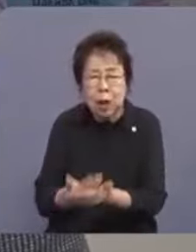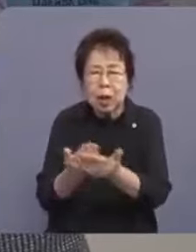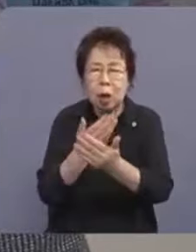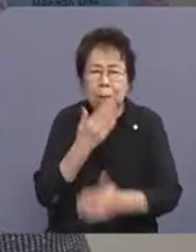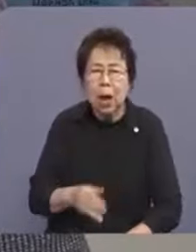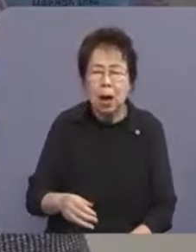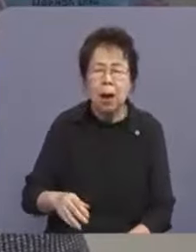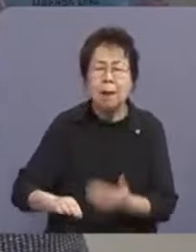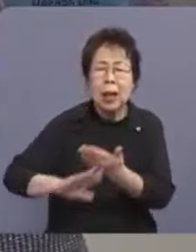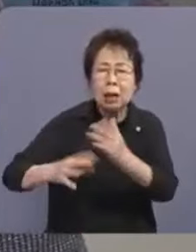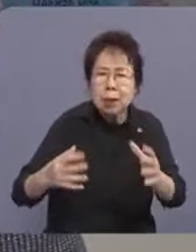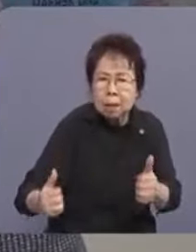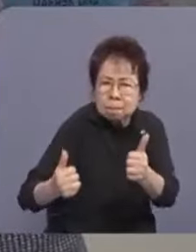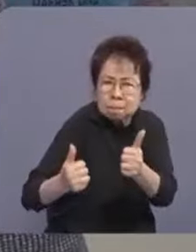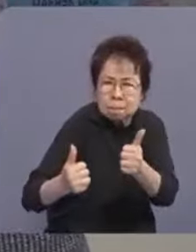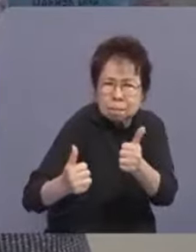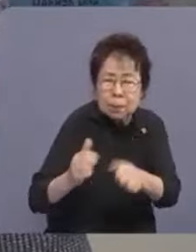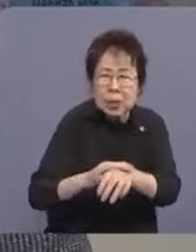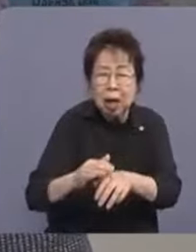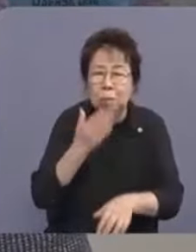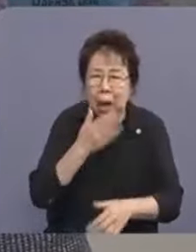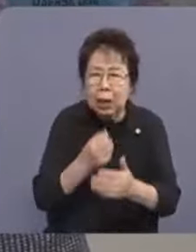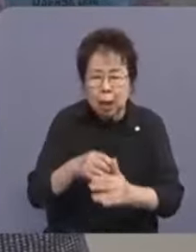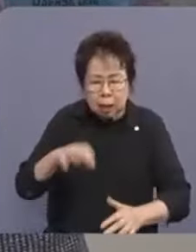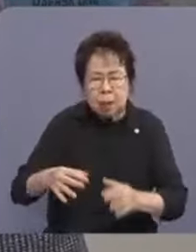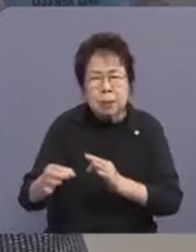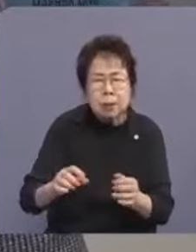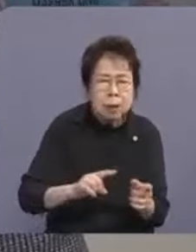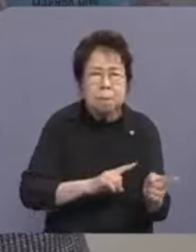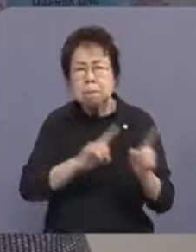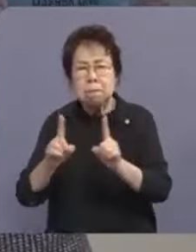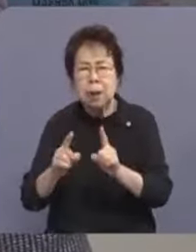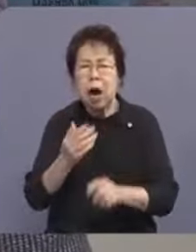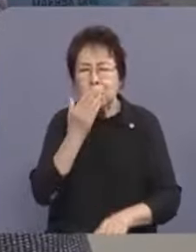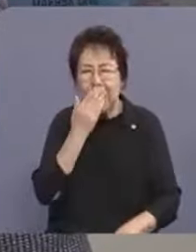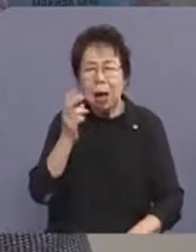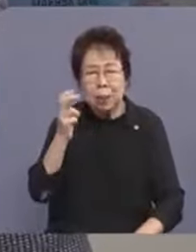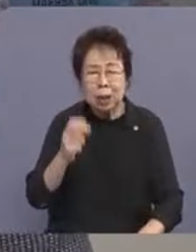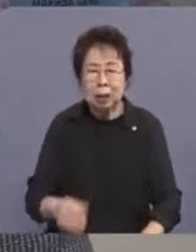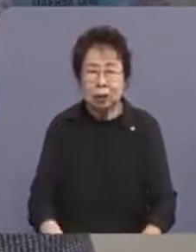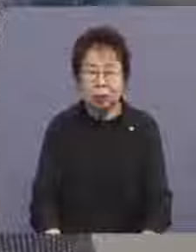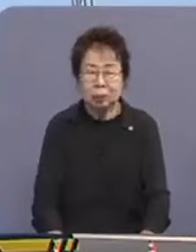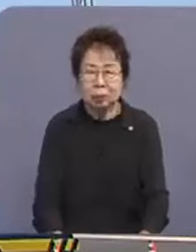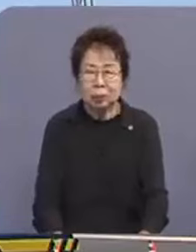대외 경쟁력 제고 등을 통해서 지역 경제 발전에 기여하기 위해서입니다.